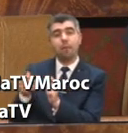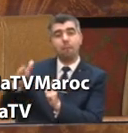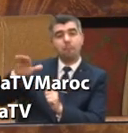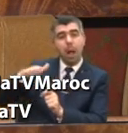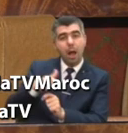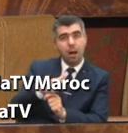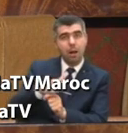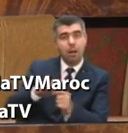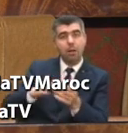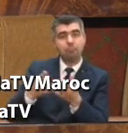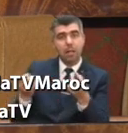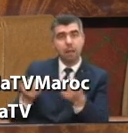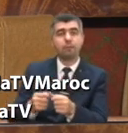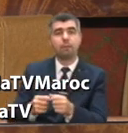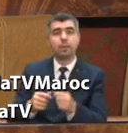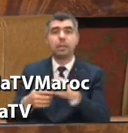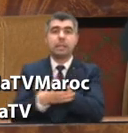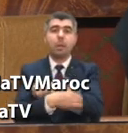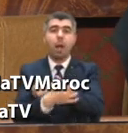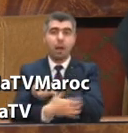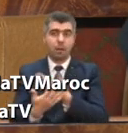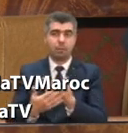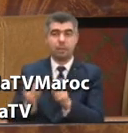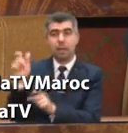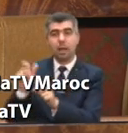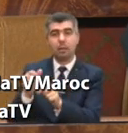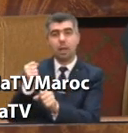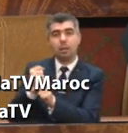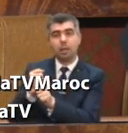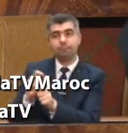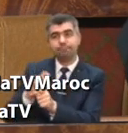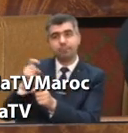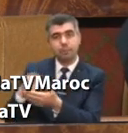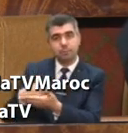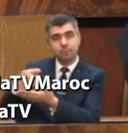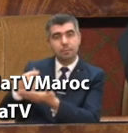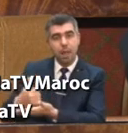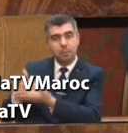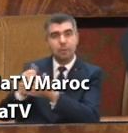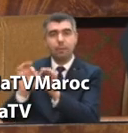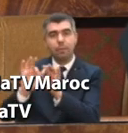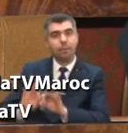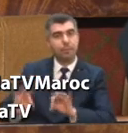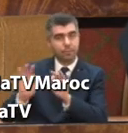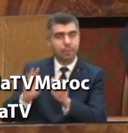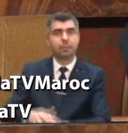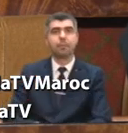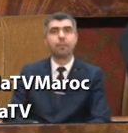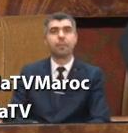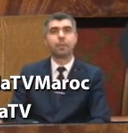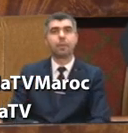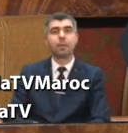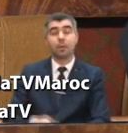التي تعاني أصلا من البطالة. وبحكم الوضعية الاجتماعية الهشة للبحارة وخصوصية مهنة الصيد البحري،